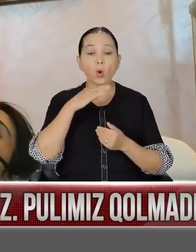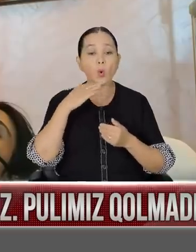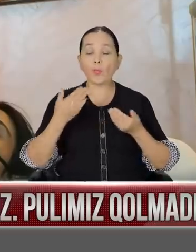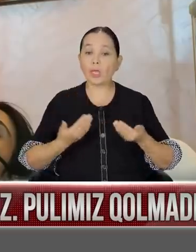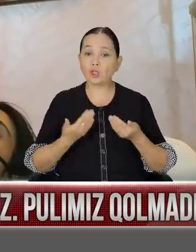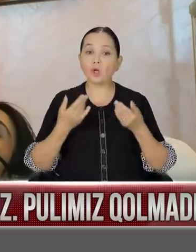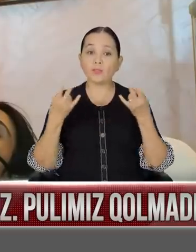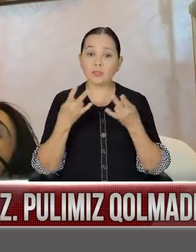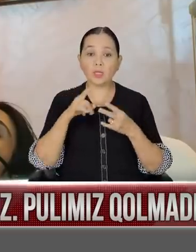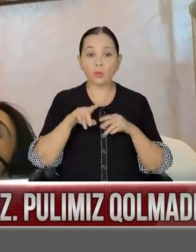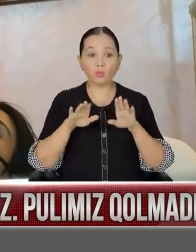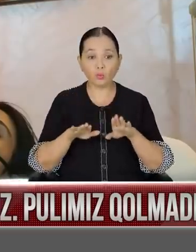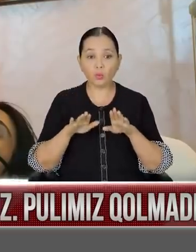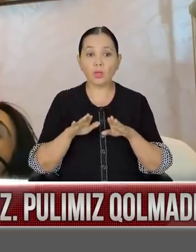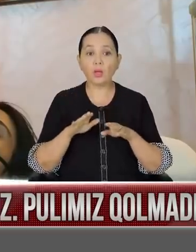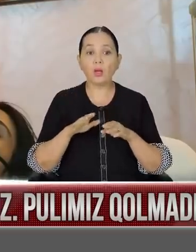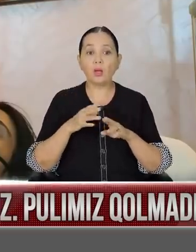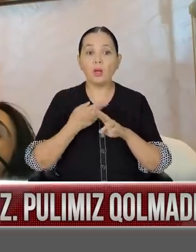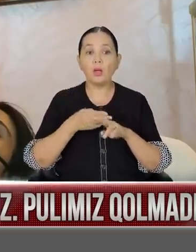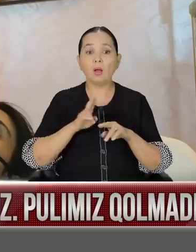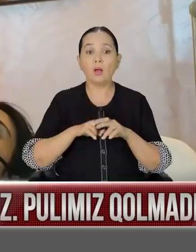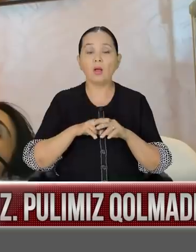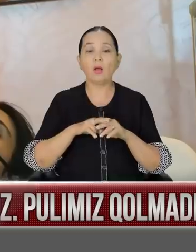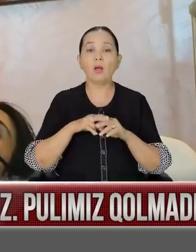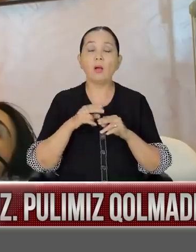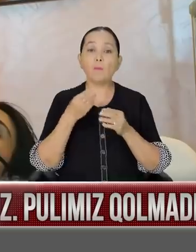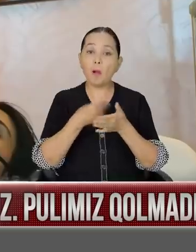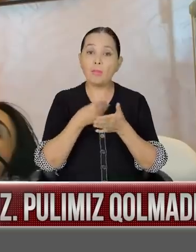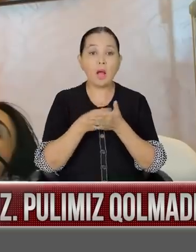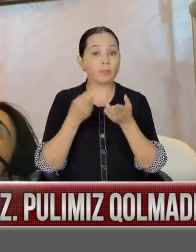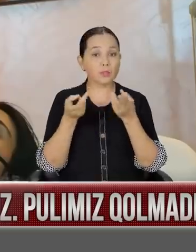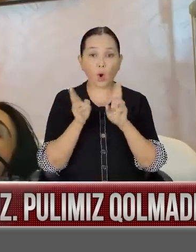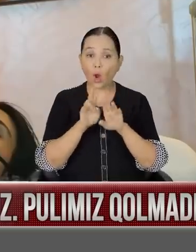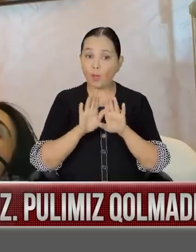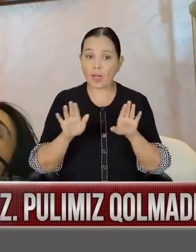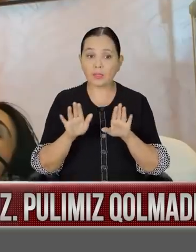yashashimiz kerak bu yerda. Bo'lmas bomlarimiz qolmadi.